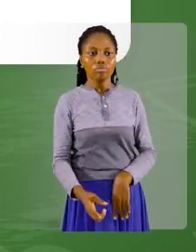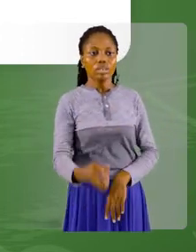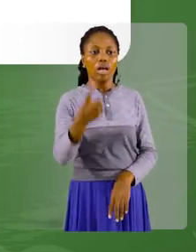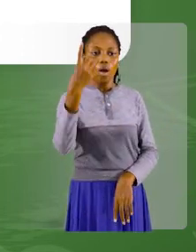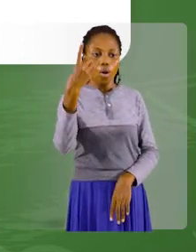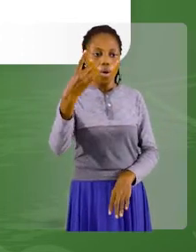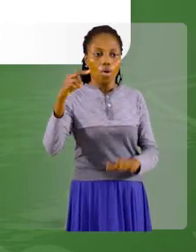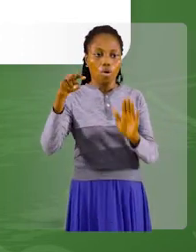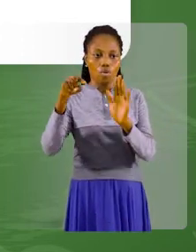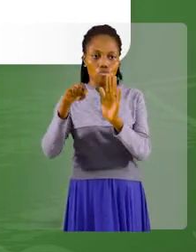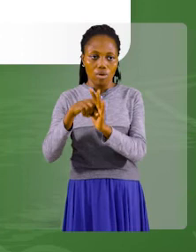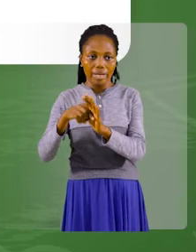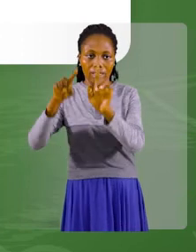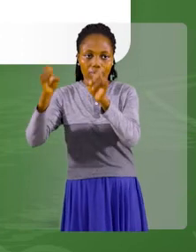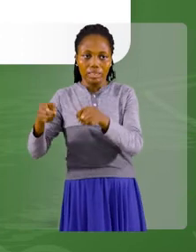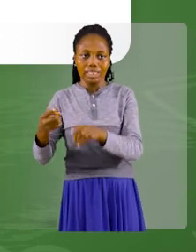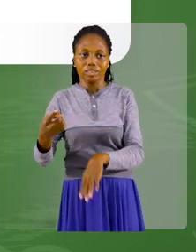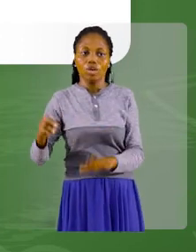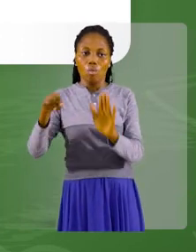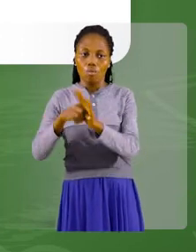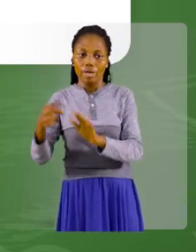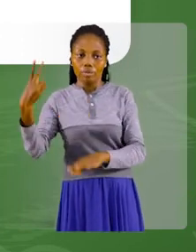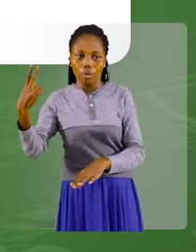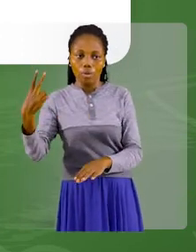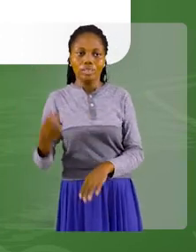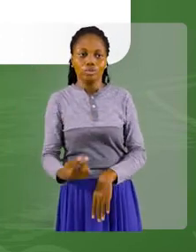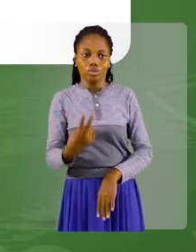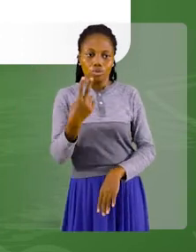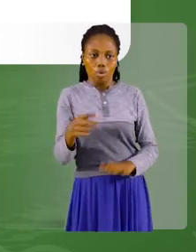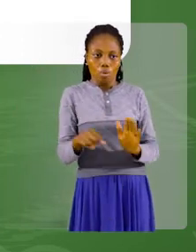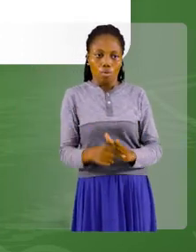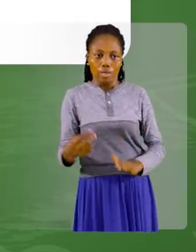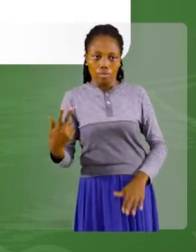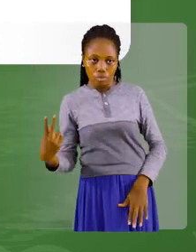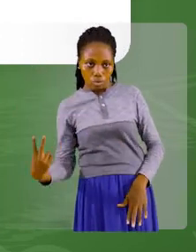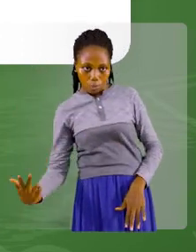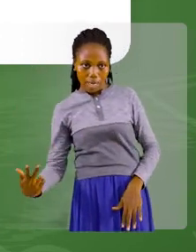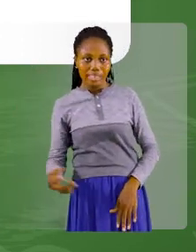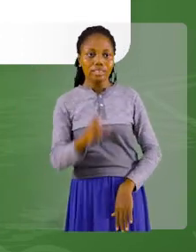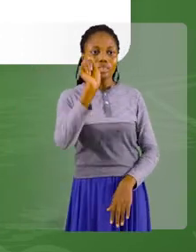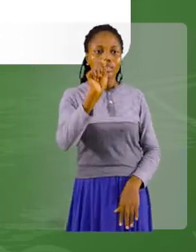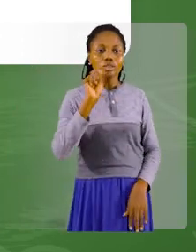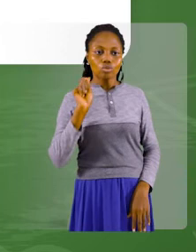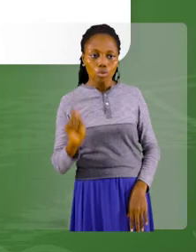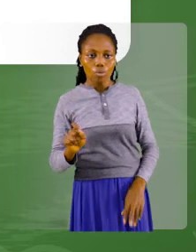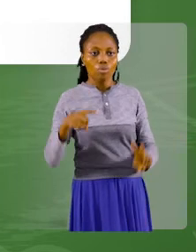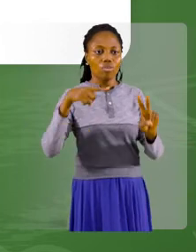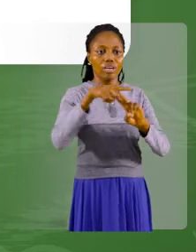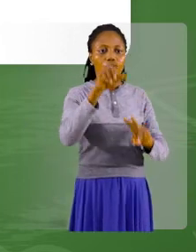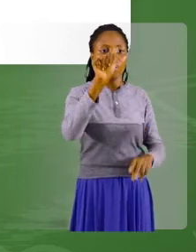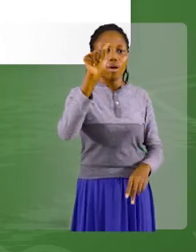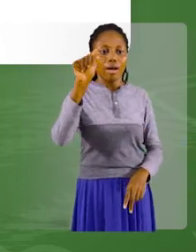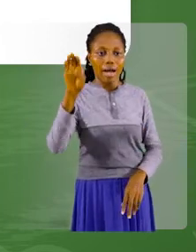moins 2, 2 moins 3. Donc, le vecteur AB a